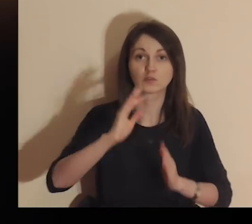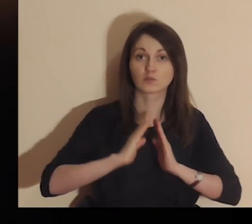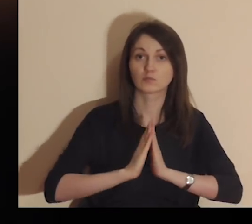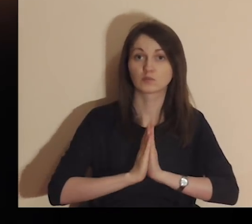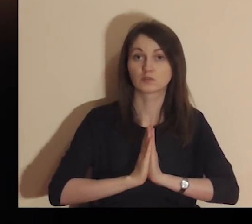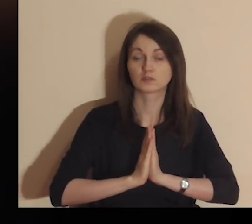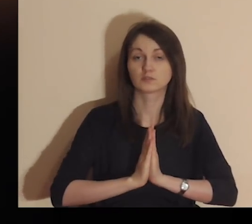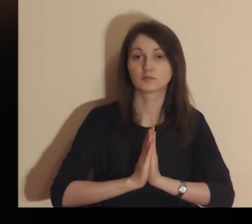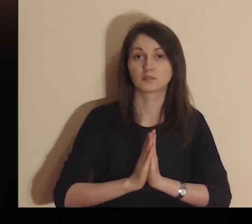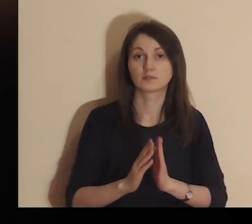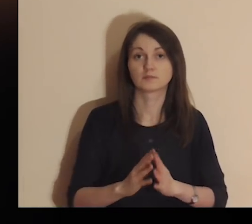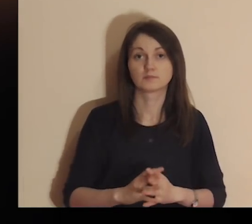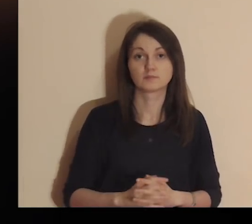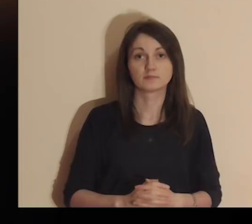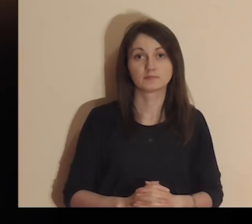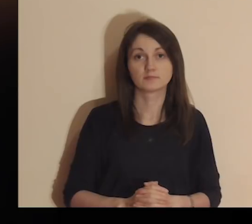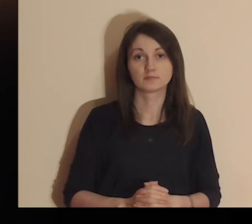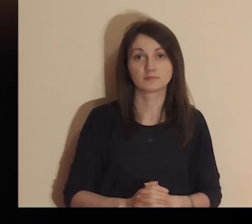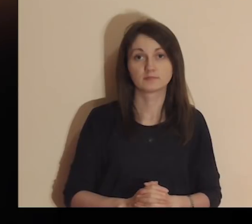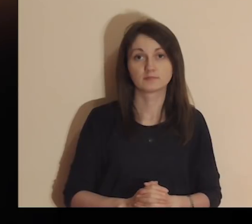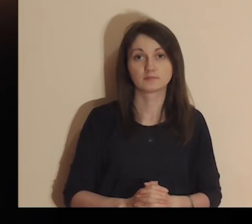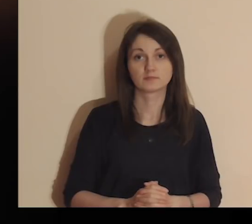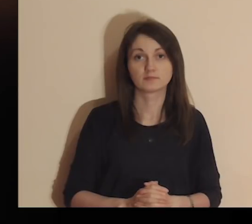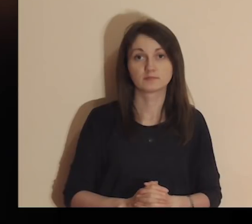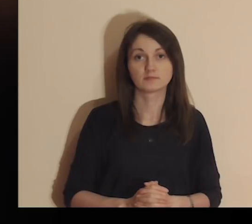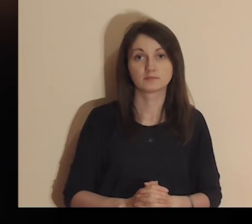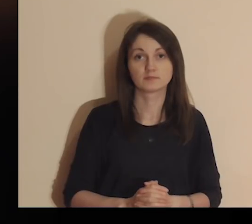Powierz Bogu teraz swoją modlitwę.